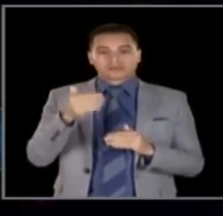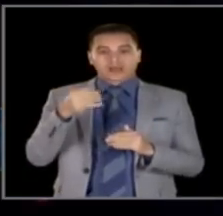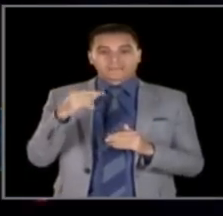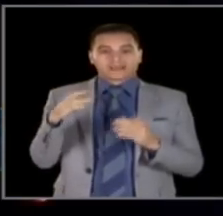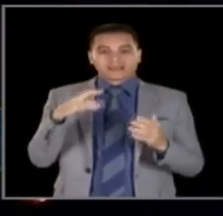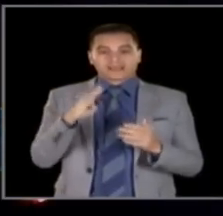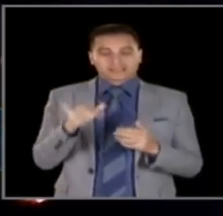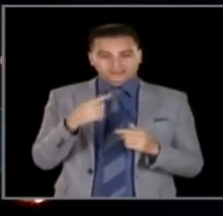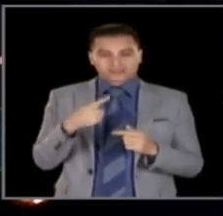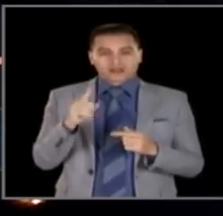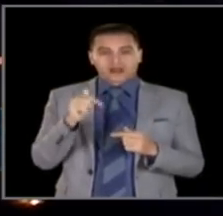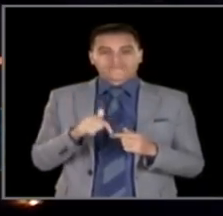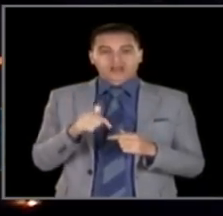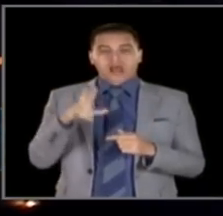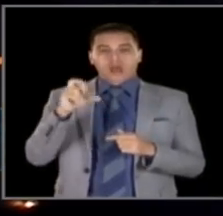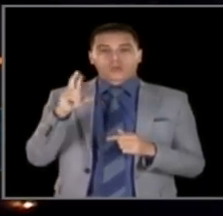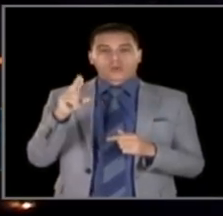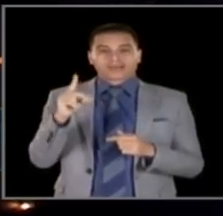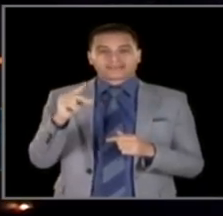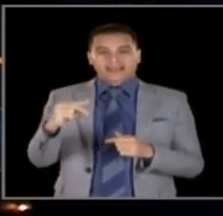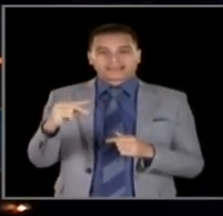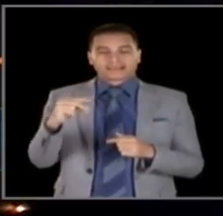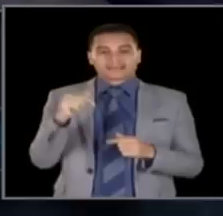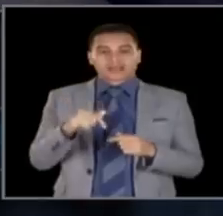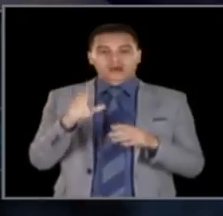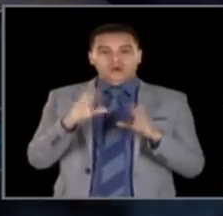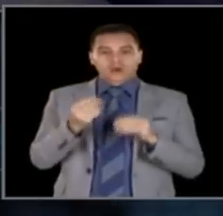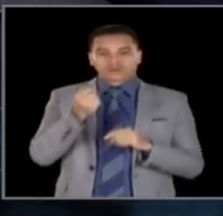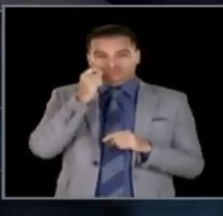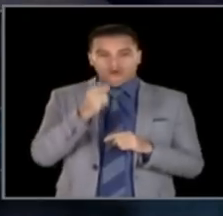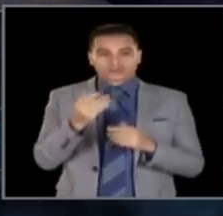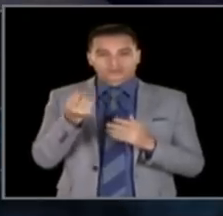أحمد زكي. صح. الوتد هي رواية الأديب مصري راحل، فمن هو؟